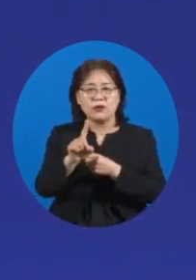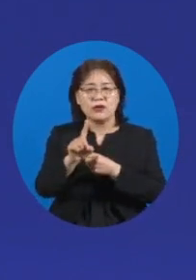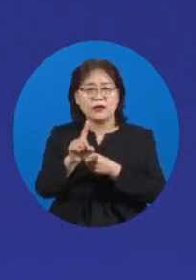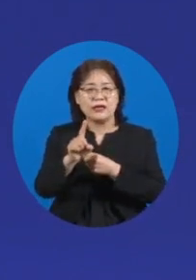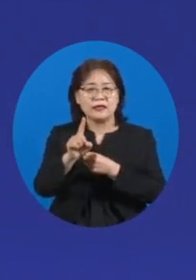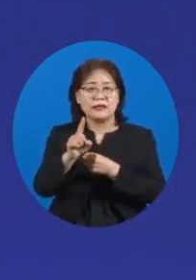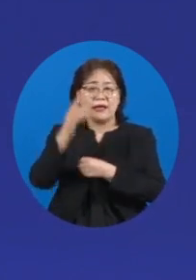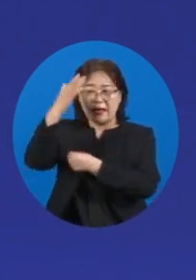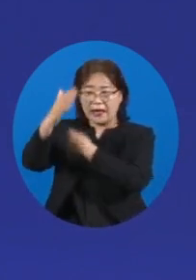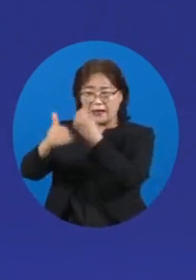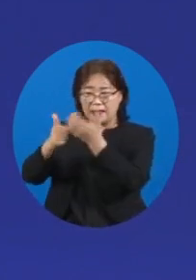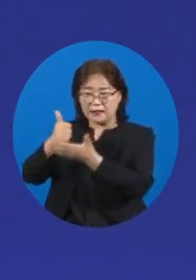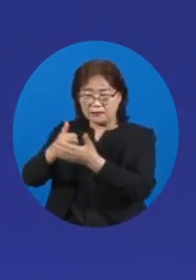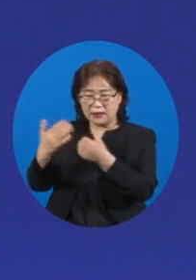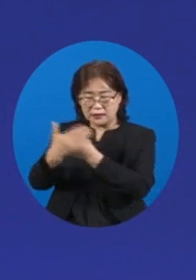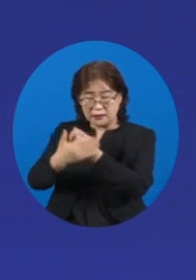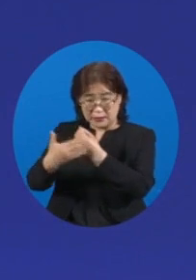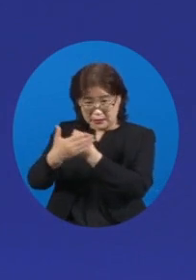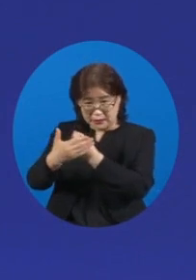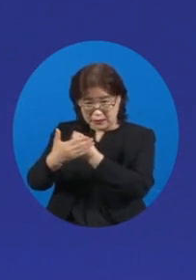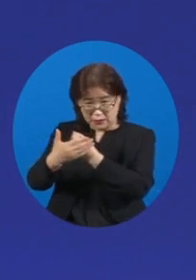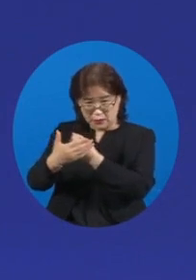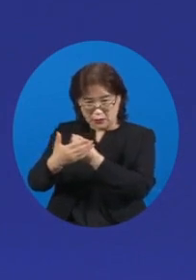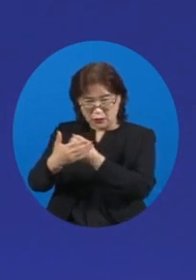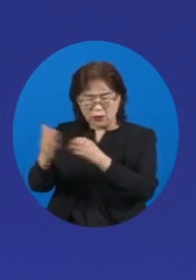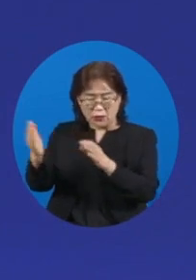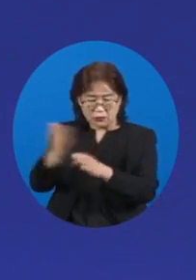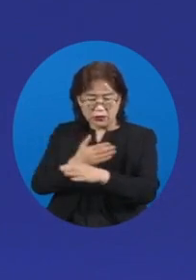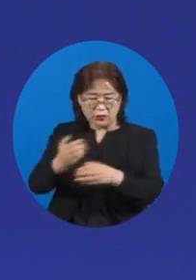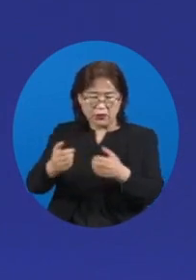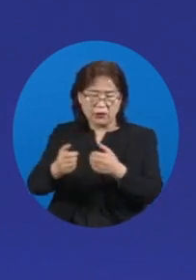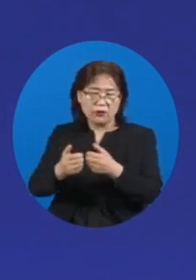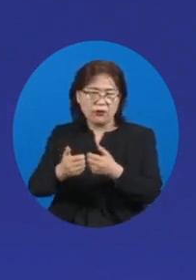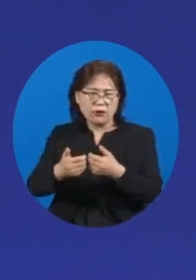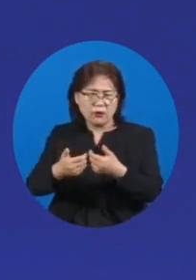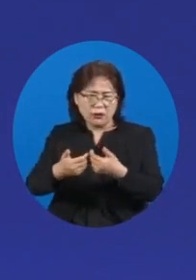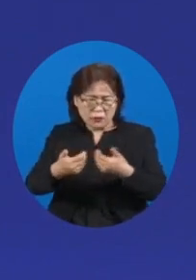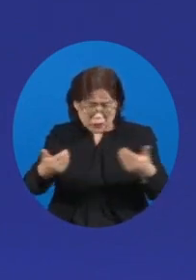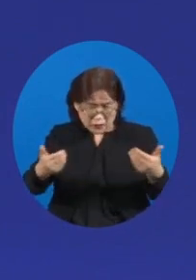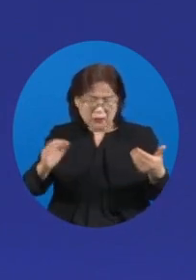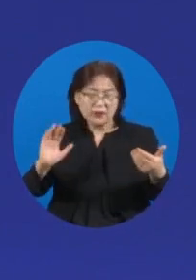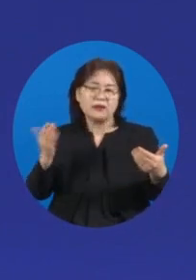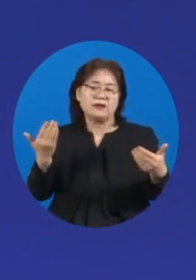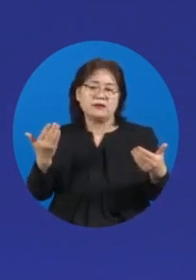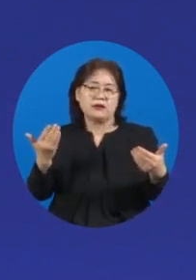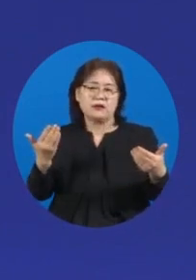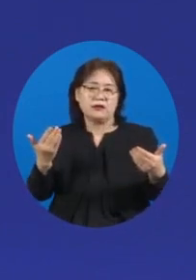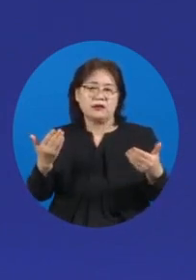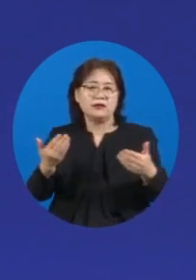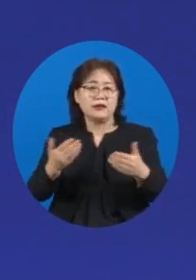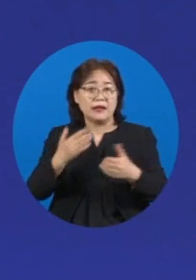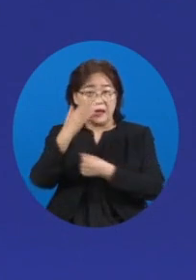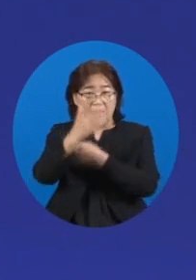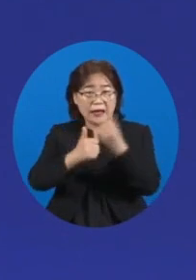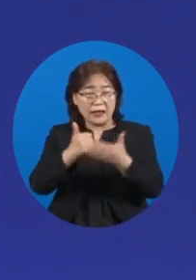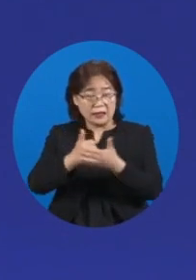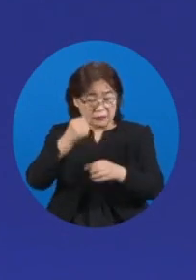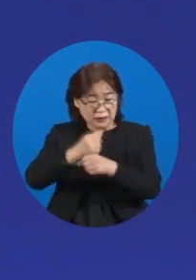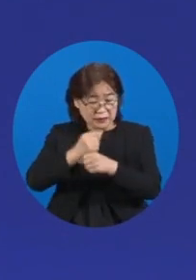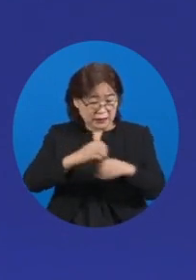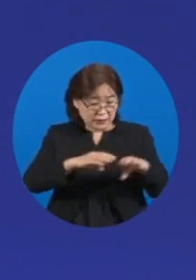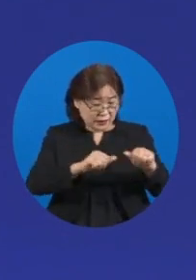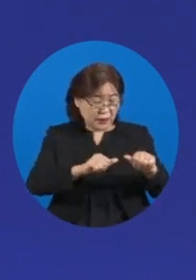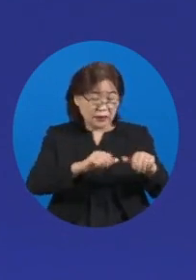하나님의 은혜에 손길로 부터 멀어지게 된 것을 말함 이 이렇게 하나님이 지으신 땅이